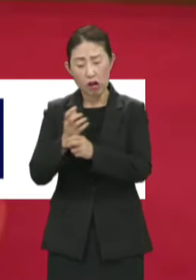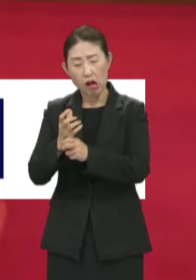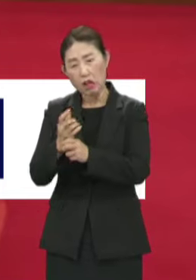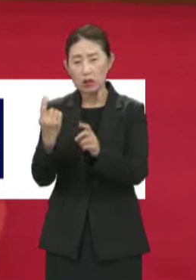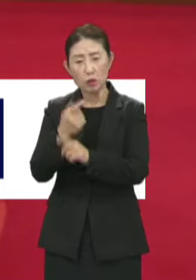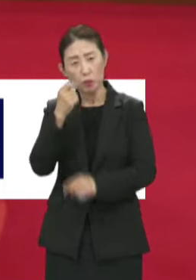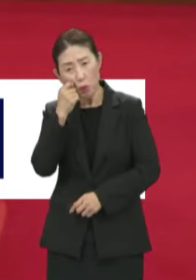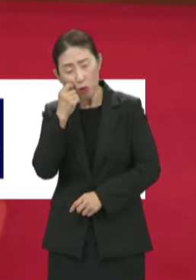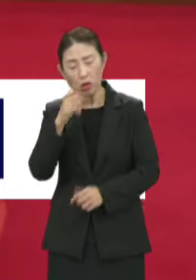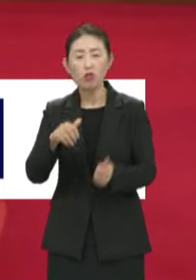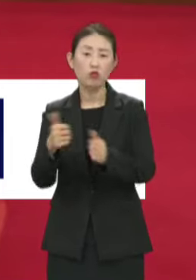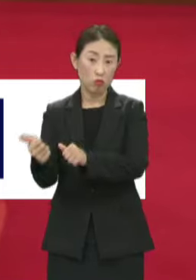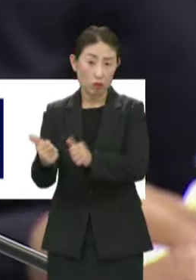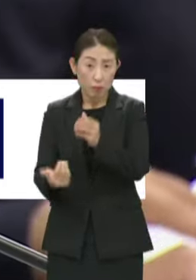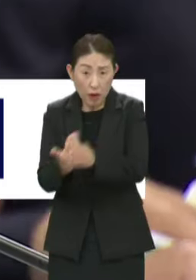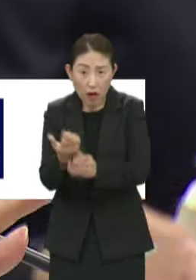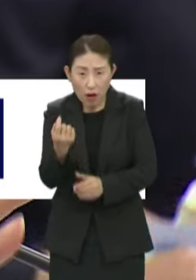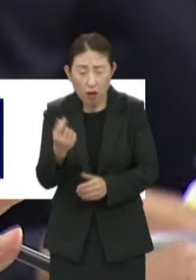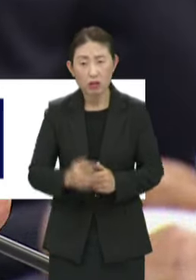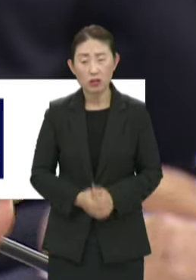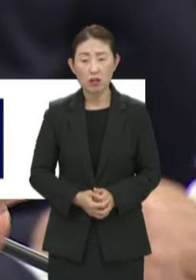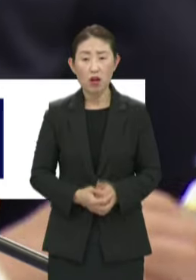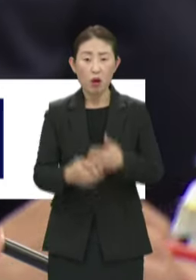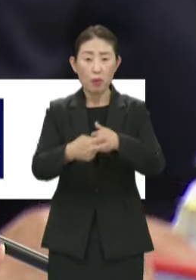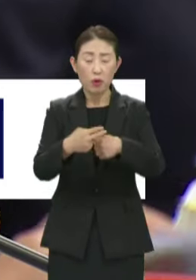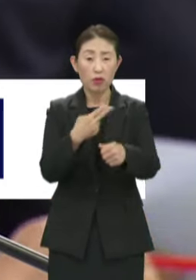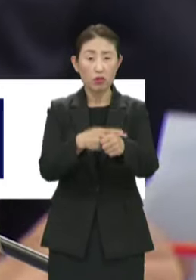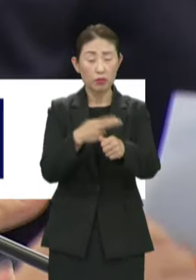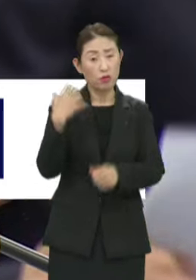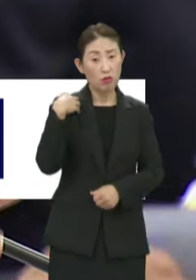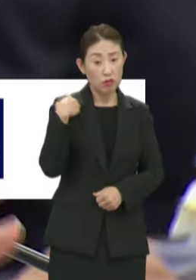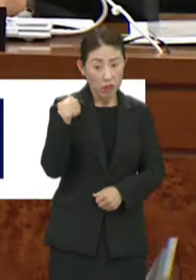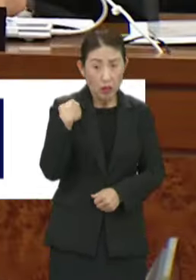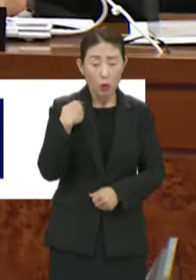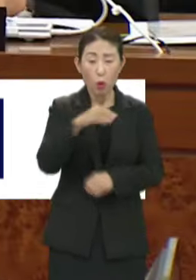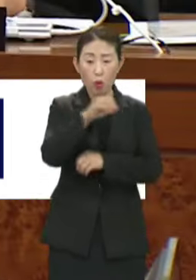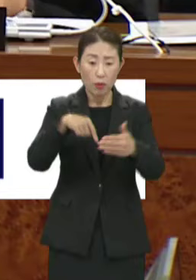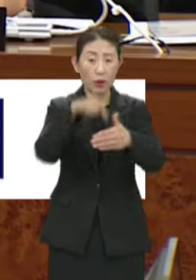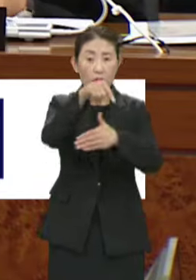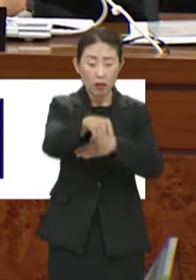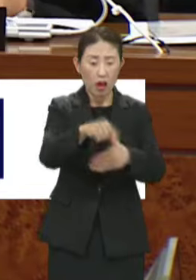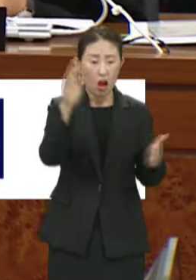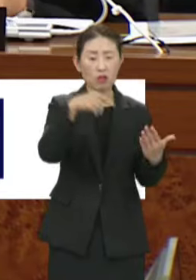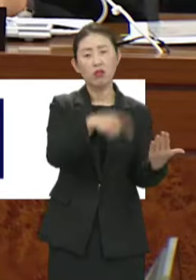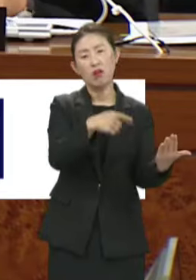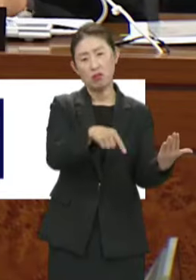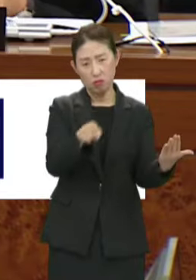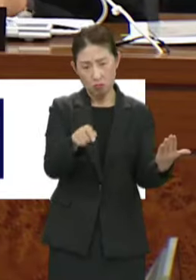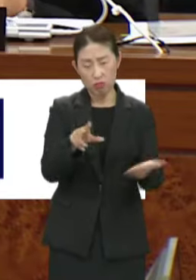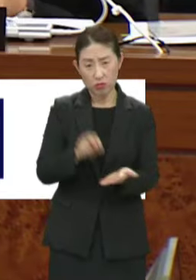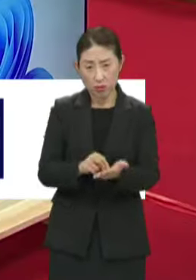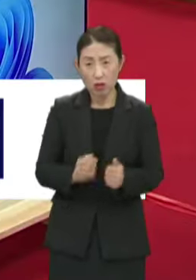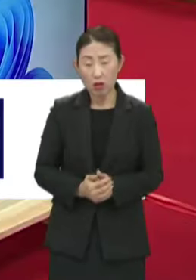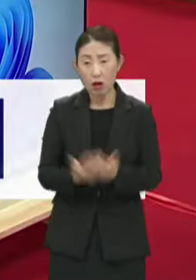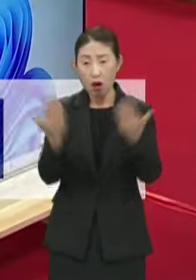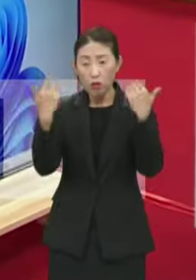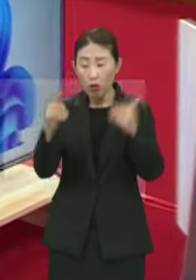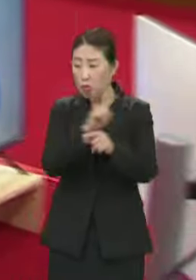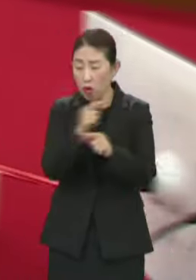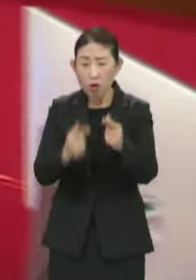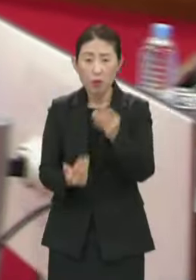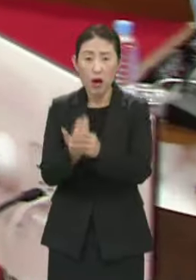못하고 숨진 사건과 관련해 당시 응급대응을 해야 할 보건교사는 자리를 비우고 수업을 해야 했다며 학내